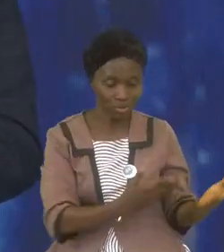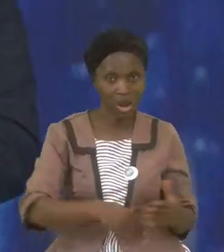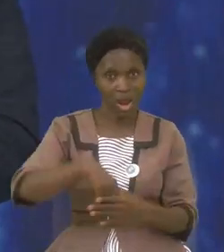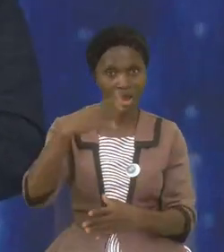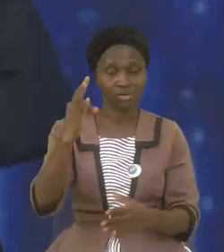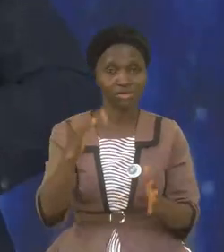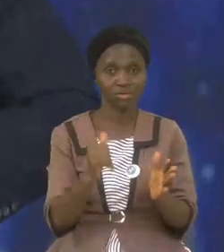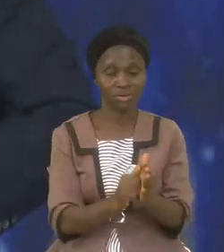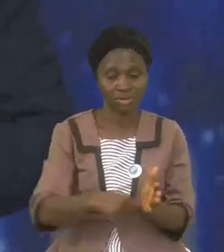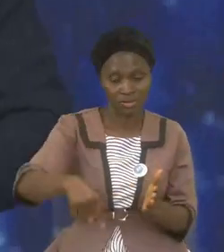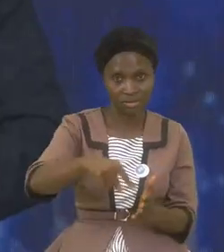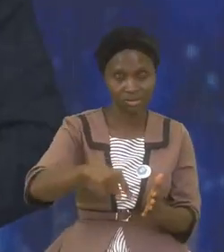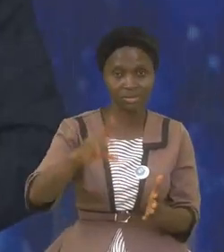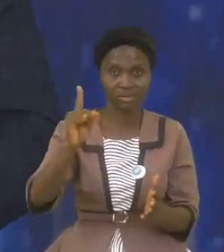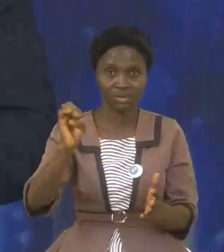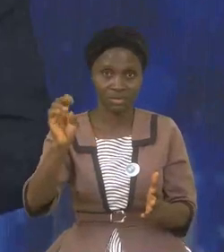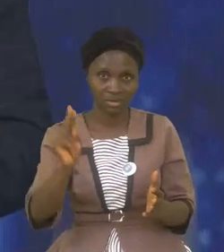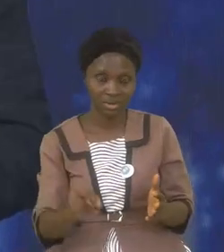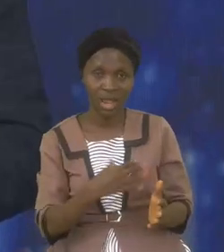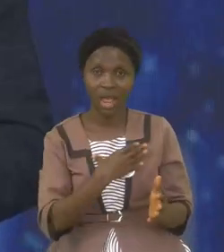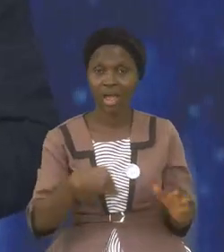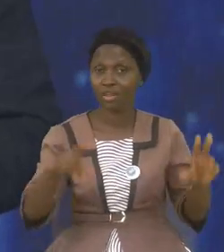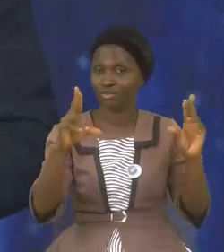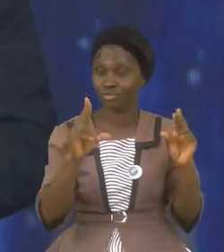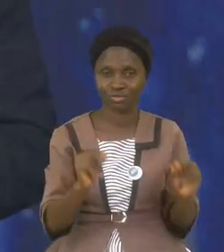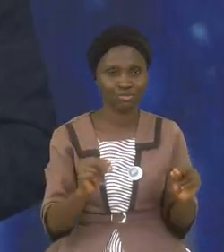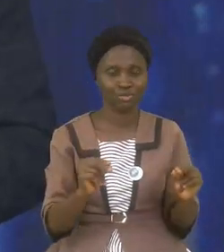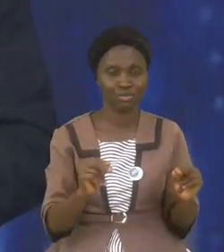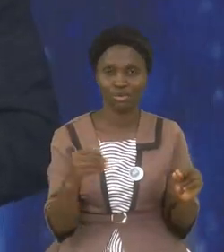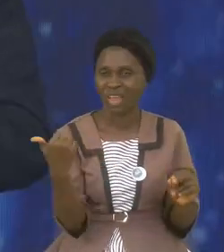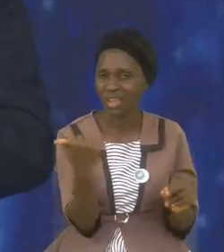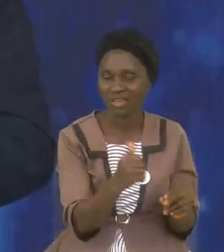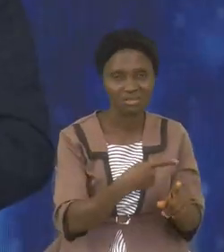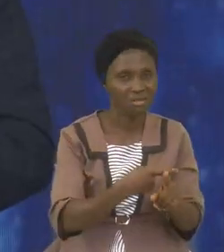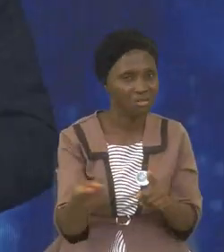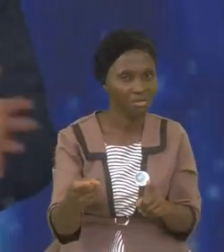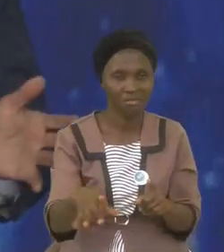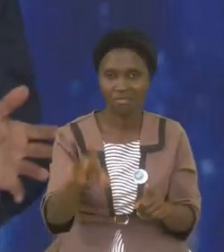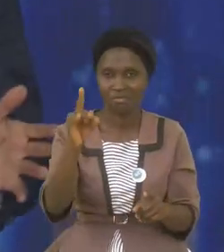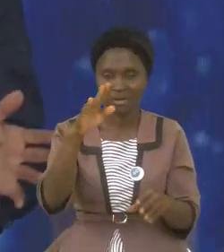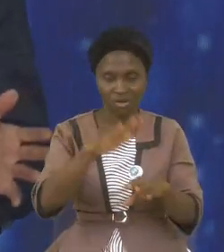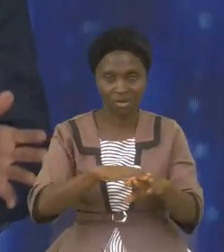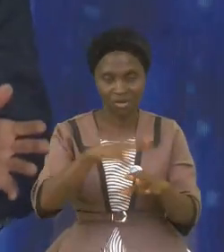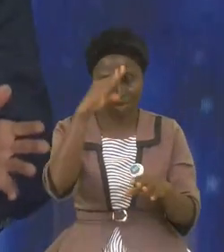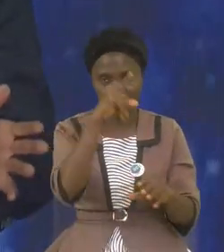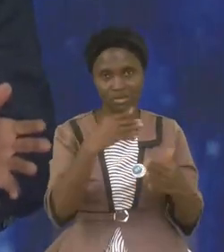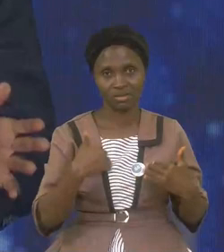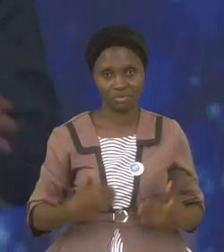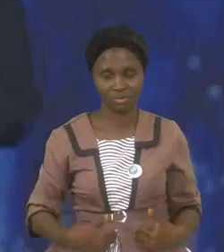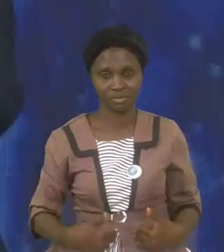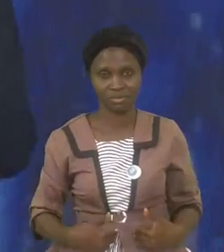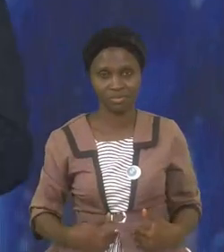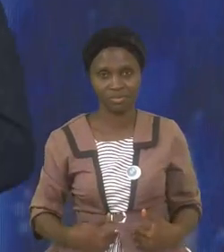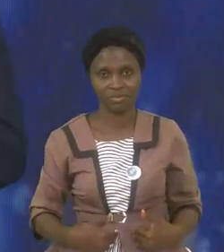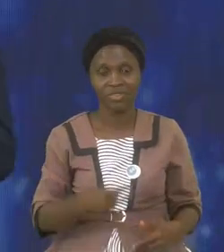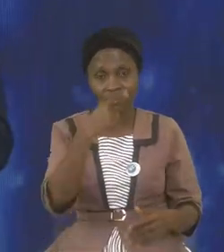Daniel fut retiré de la fosse et on ne trouva sur